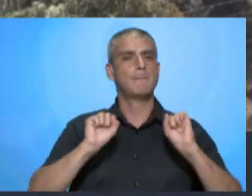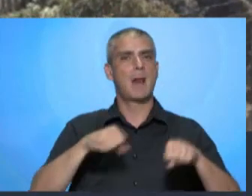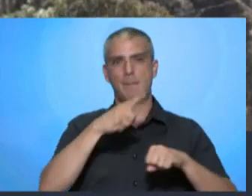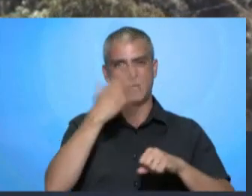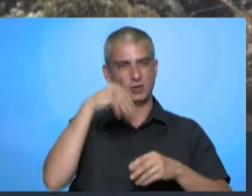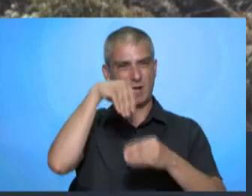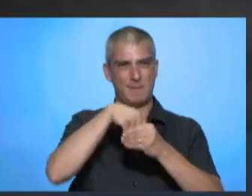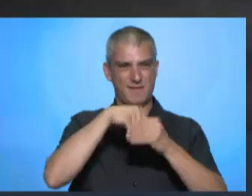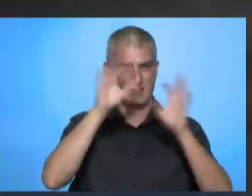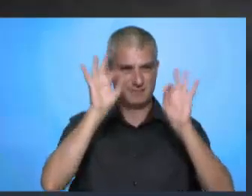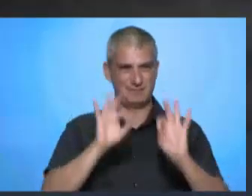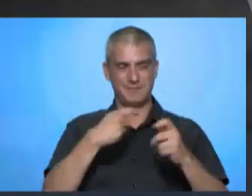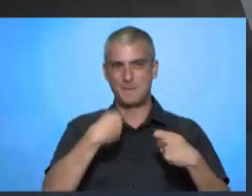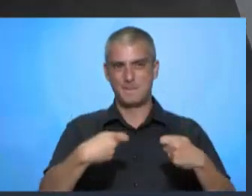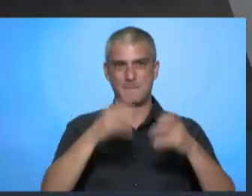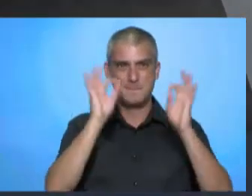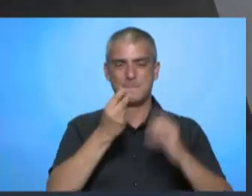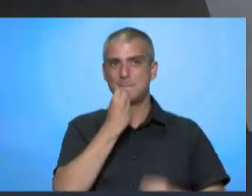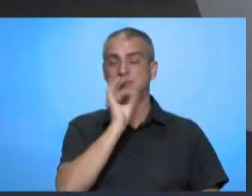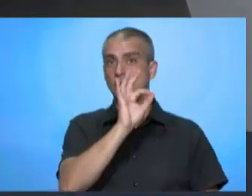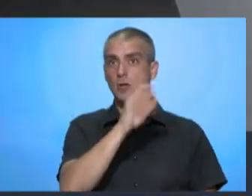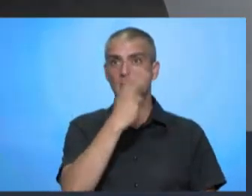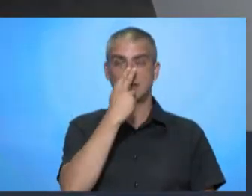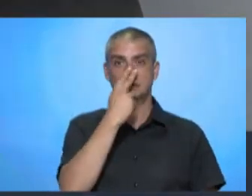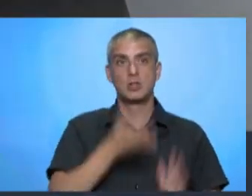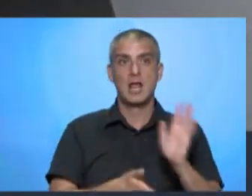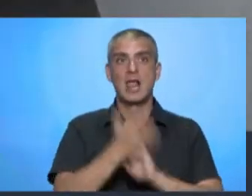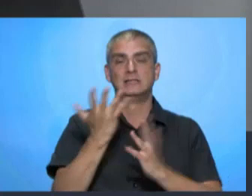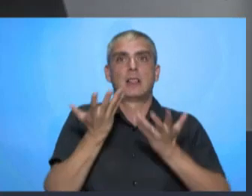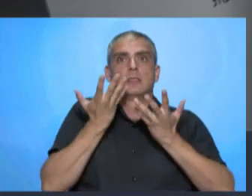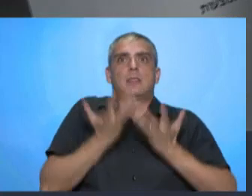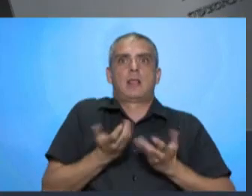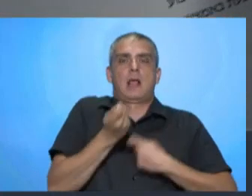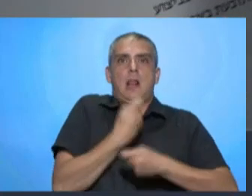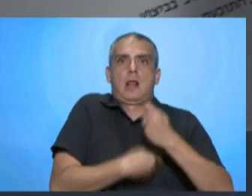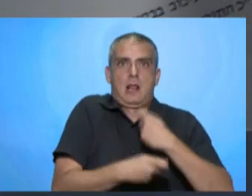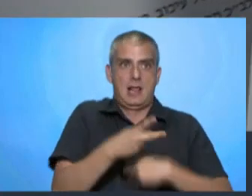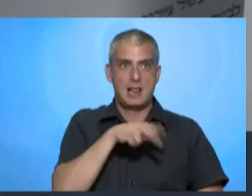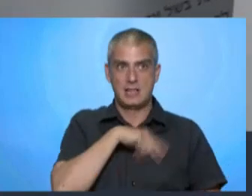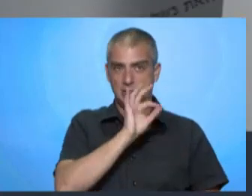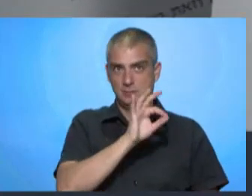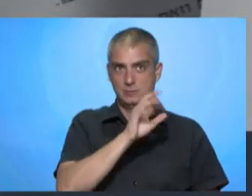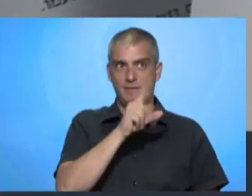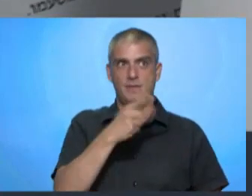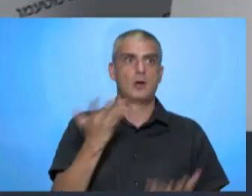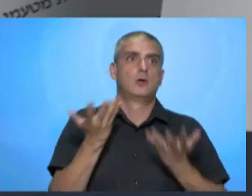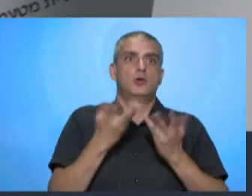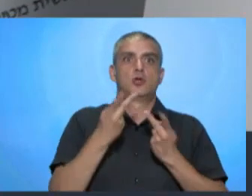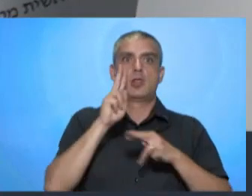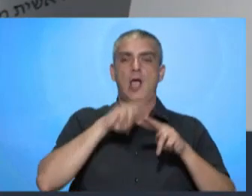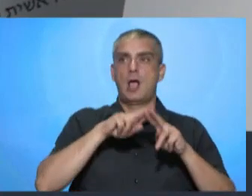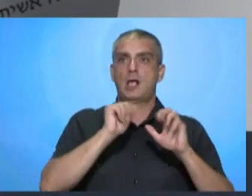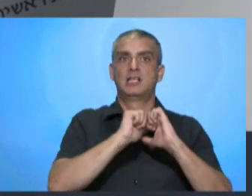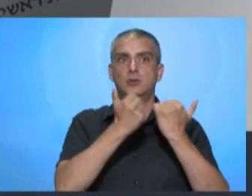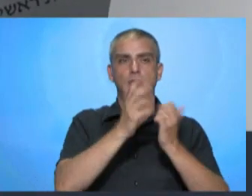פעל המזנון. בתביעה היא מספרת כי בניסיון להיחלץ מהנטל הכלכלי הכבד המוטל על כתפיה ושהוכבד עוד יותר לאחר